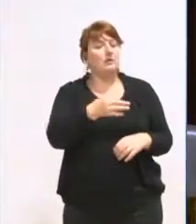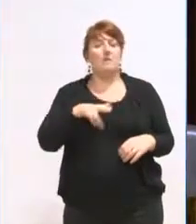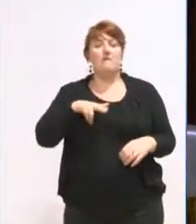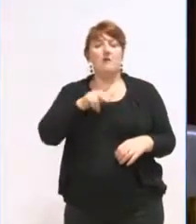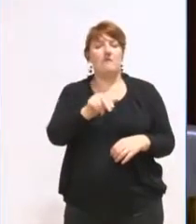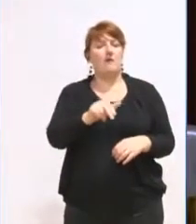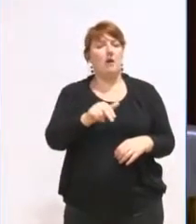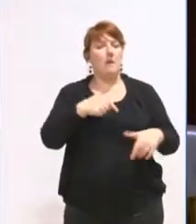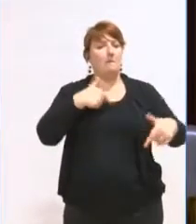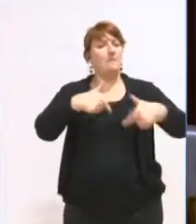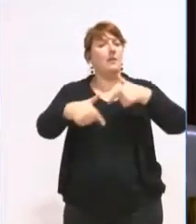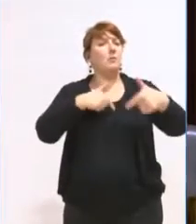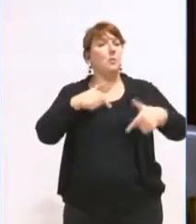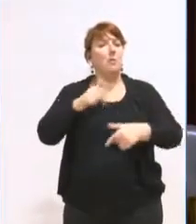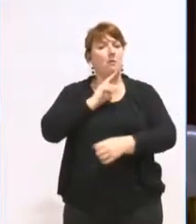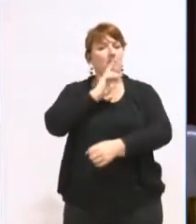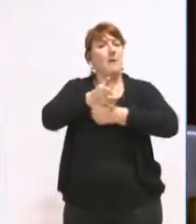Très bien.